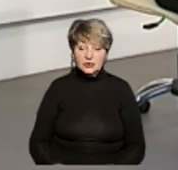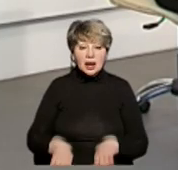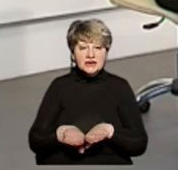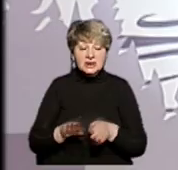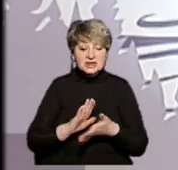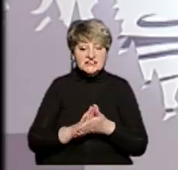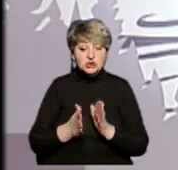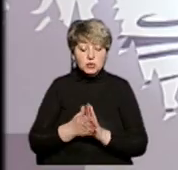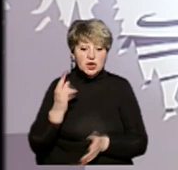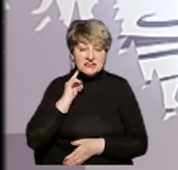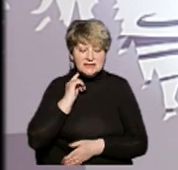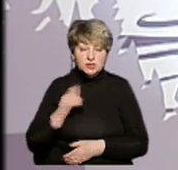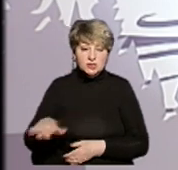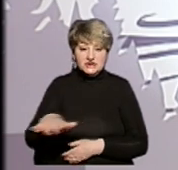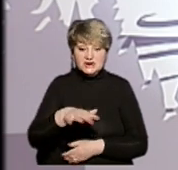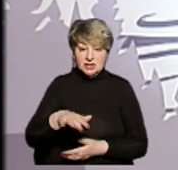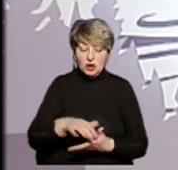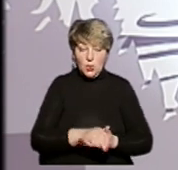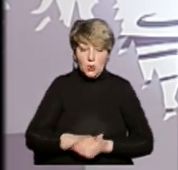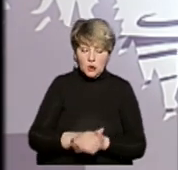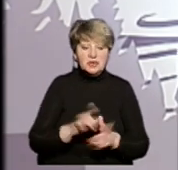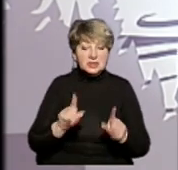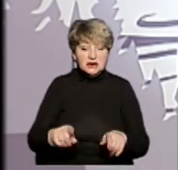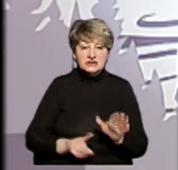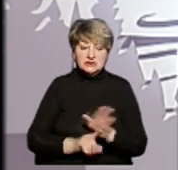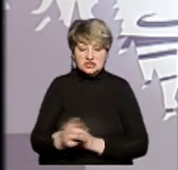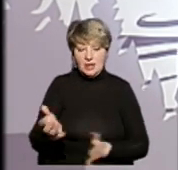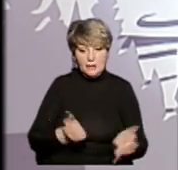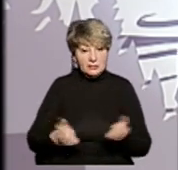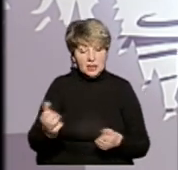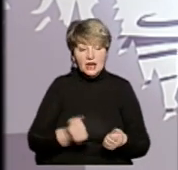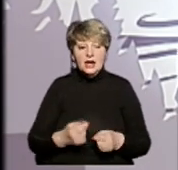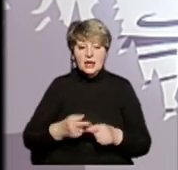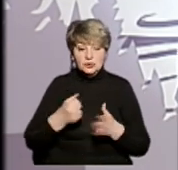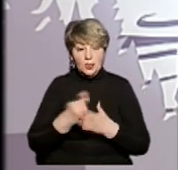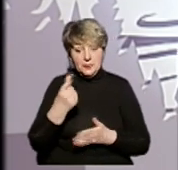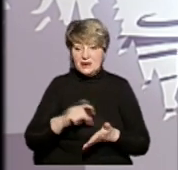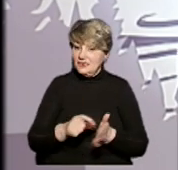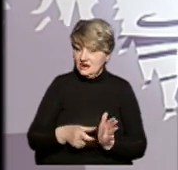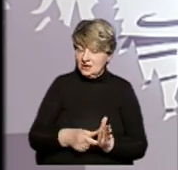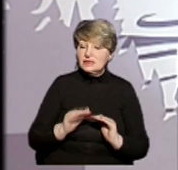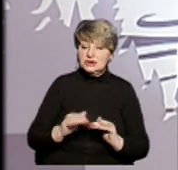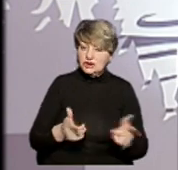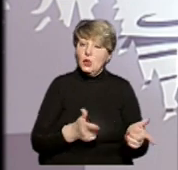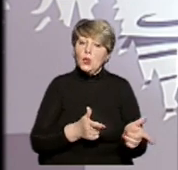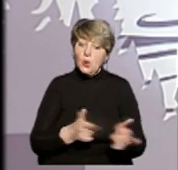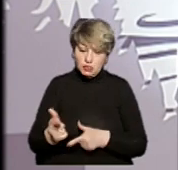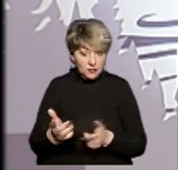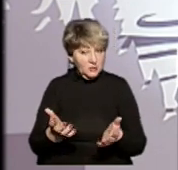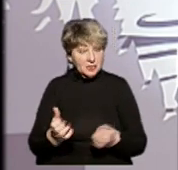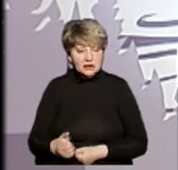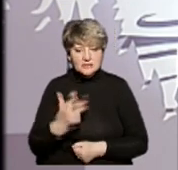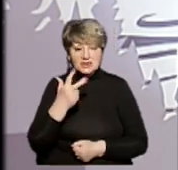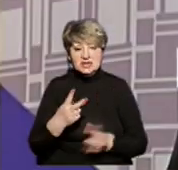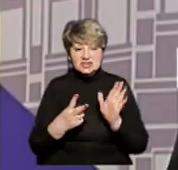Отож, така ситуація у Луцькій територіальній громаді. Там теж стартував прийом до першого класу. Власне, дітей готові прийняти у 37